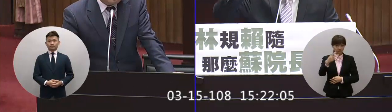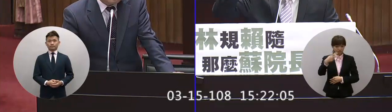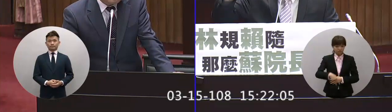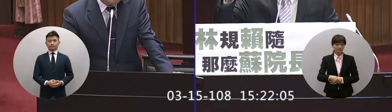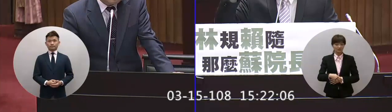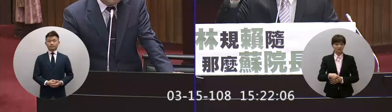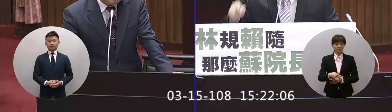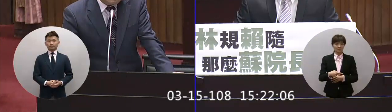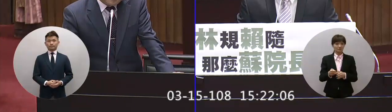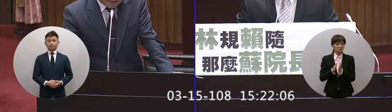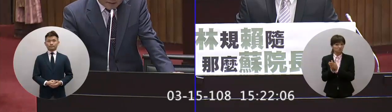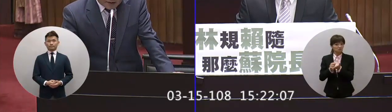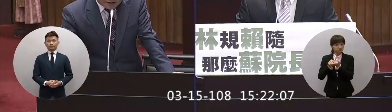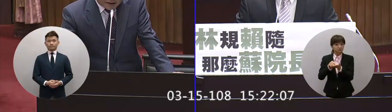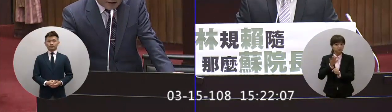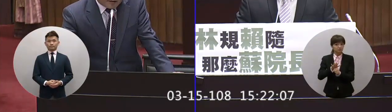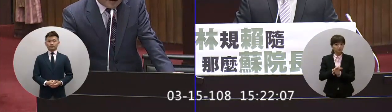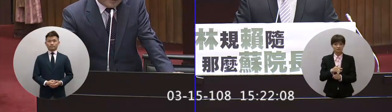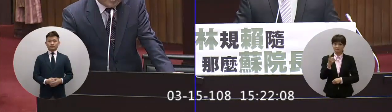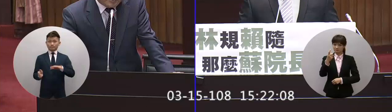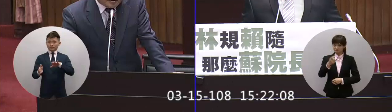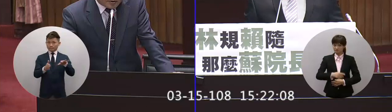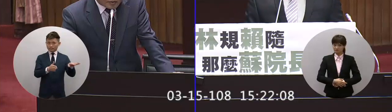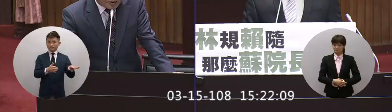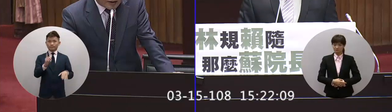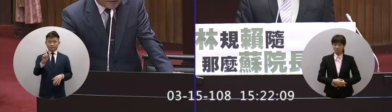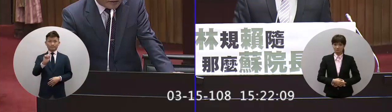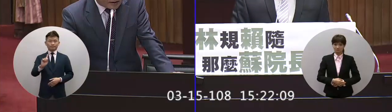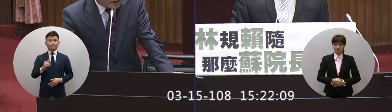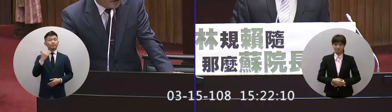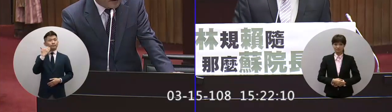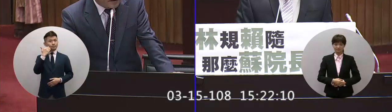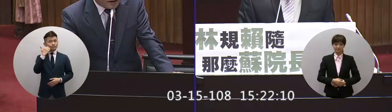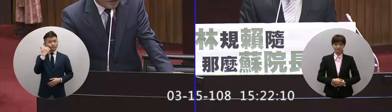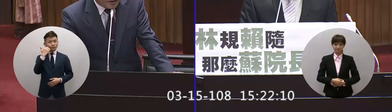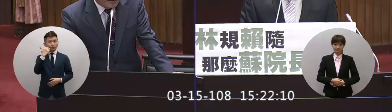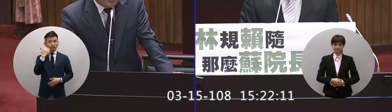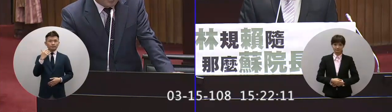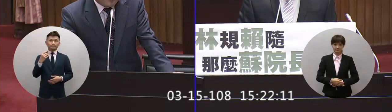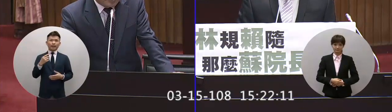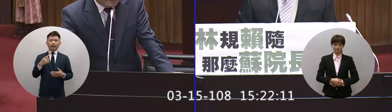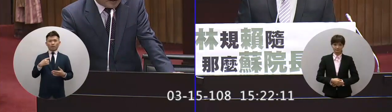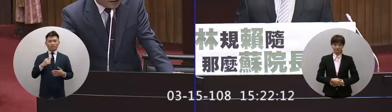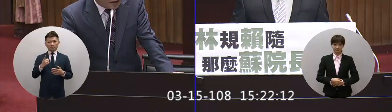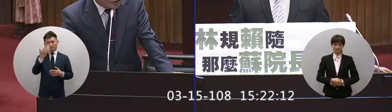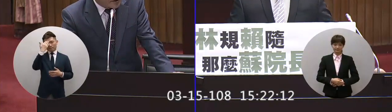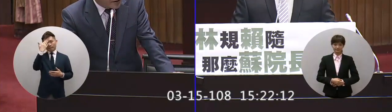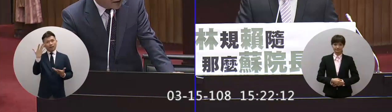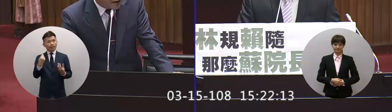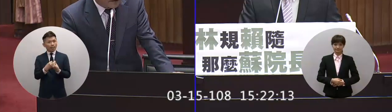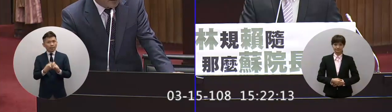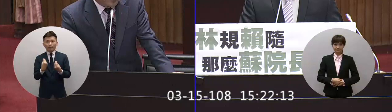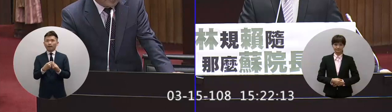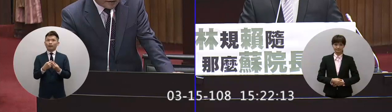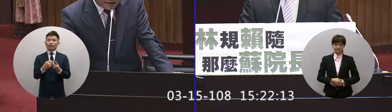有在期限内缴纳。 那另外一个就是说，如果他有一些相关的理由，好，比如不可抗拒